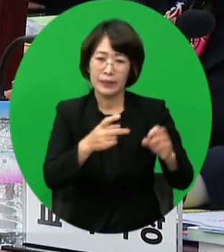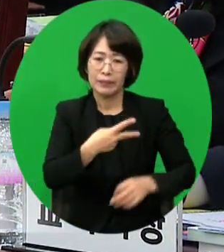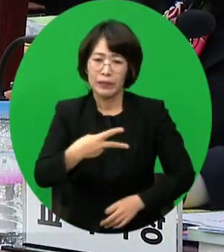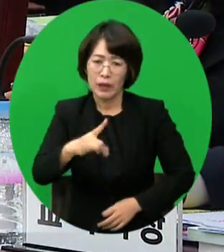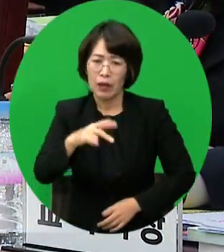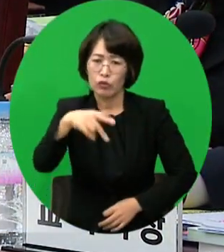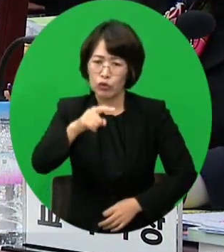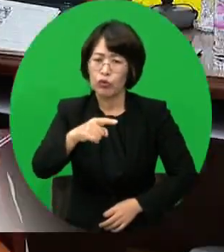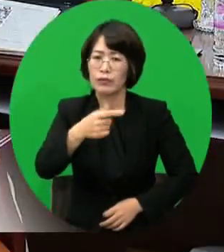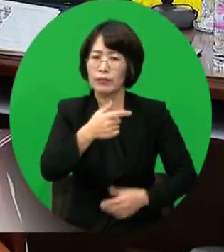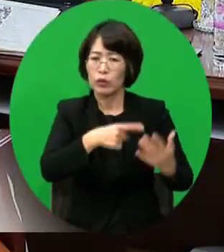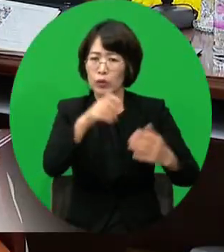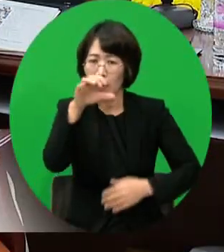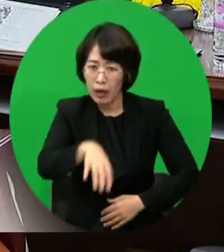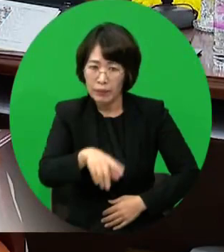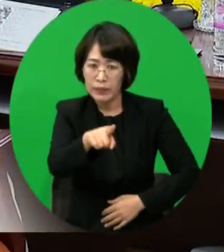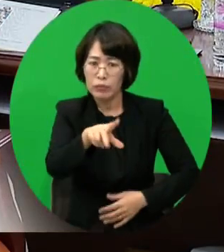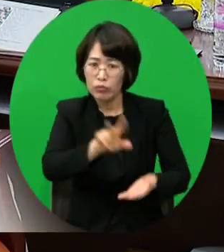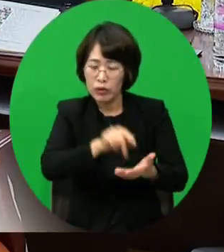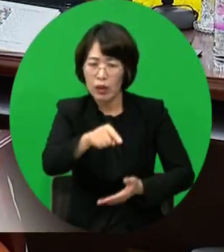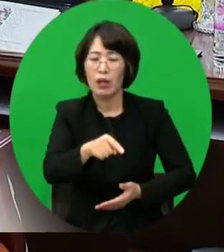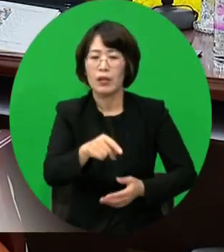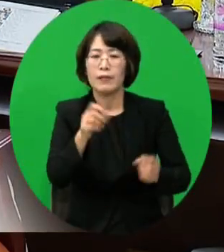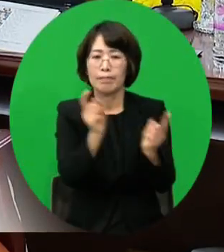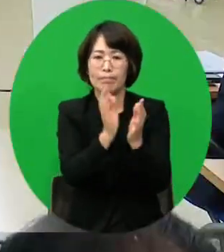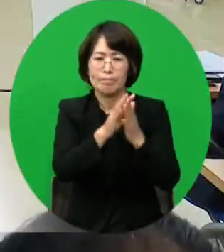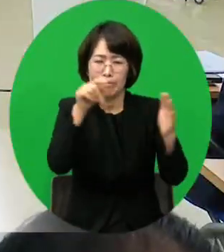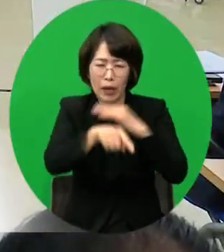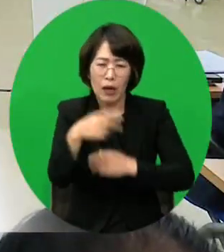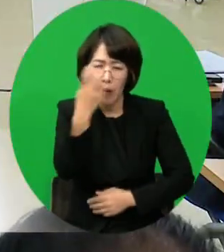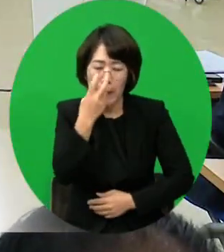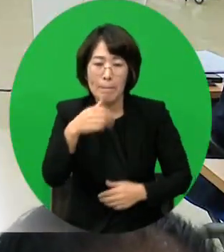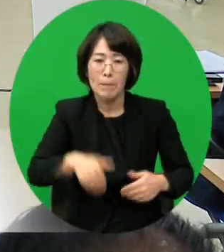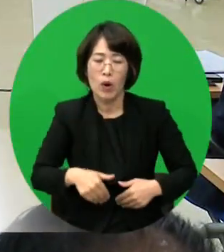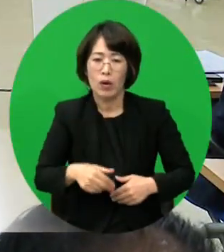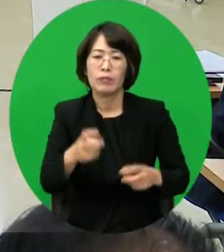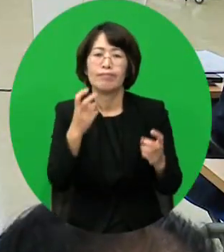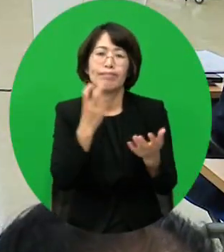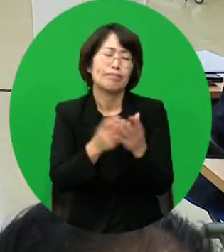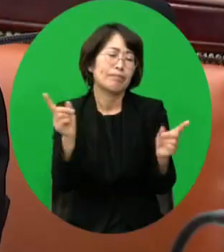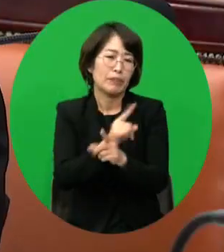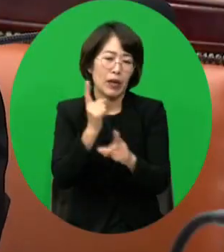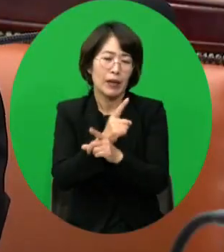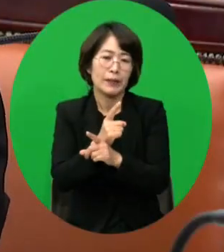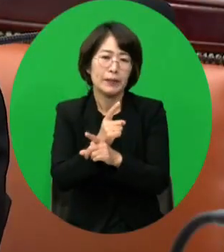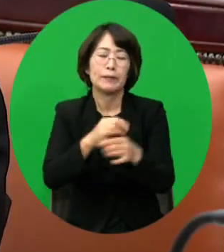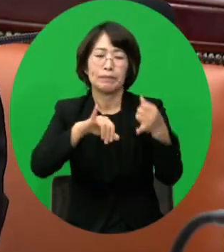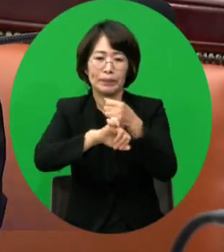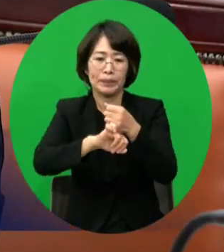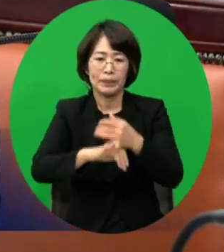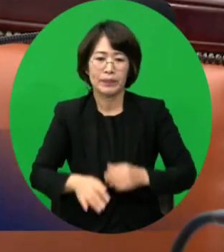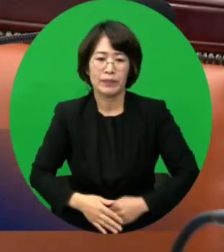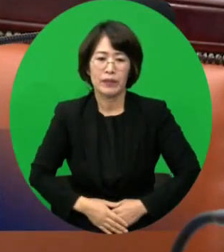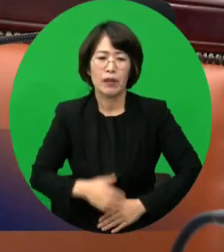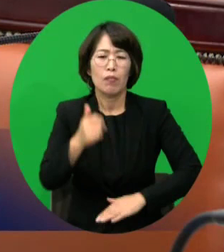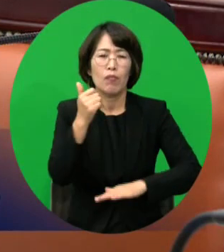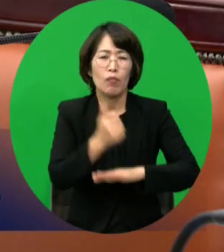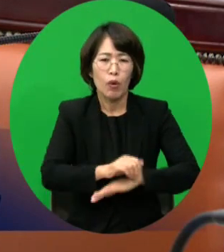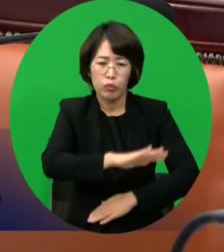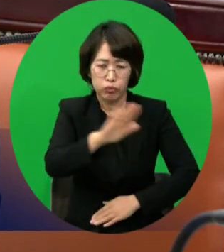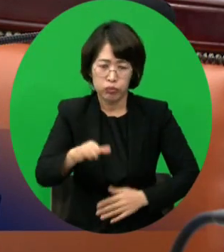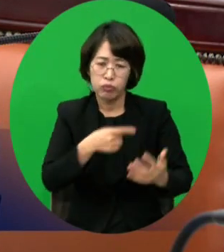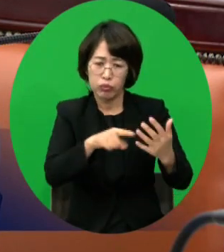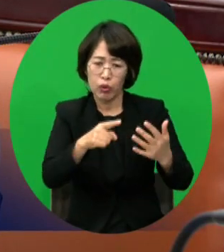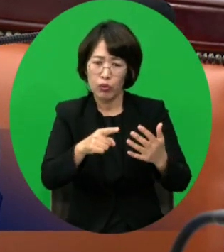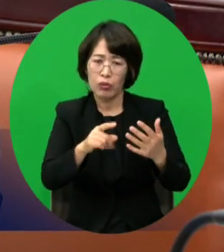사례에 대해서는 현장 확인을 통해 점검해보겠다며 거듭 제도 개선을 다짐했습니다. 결국은 우리 교육가족들의